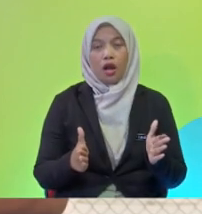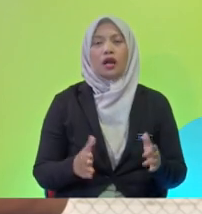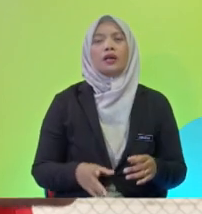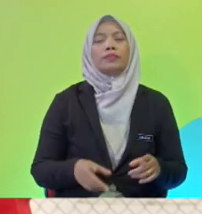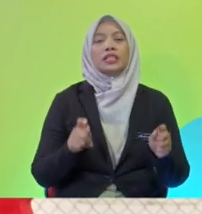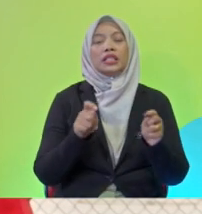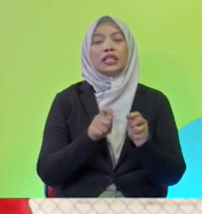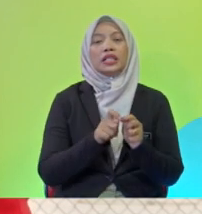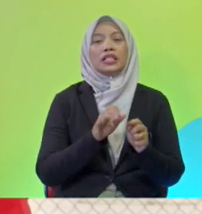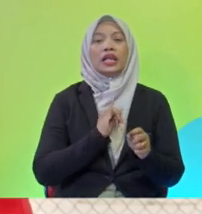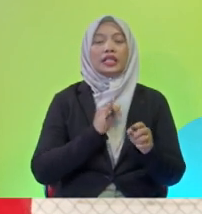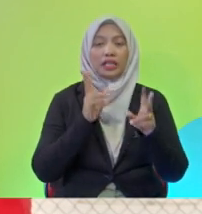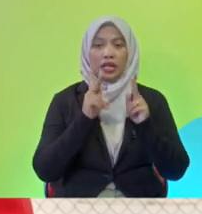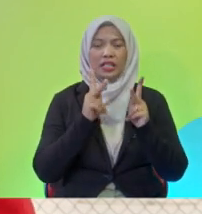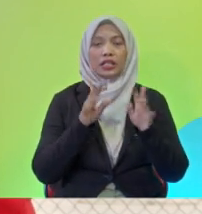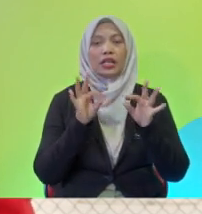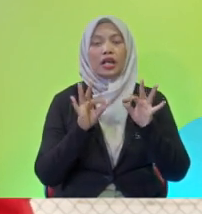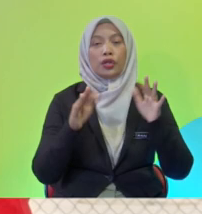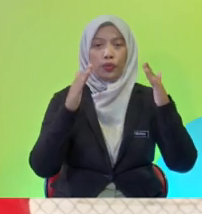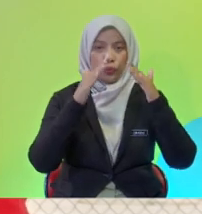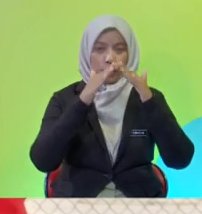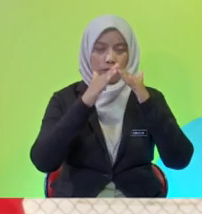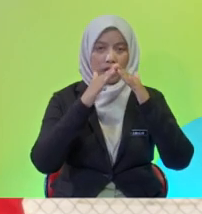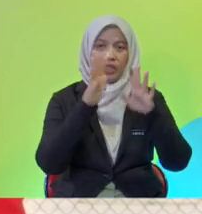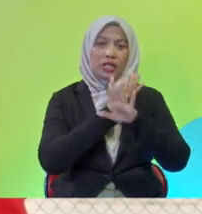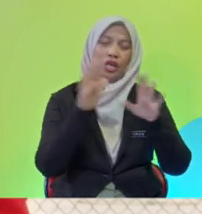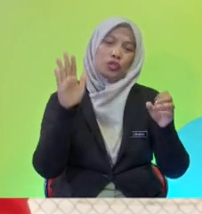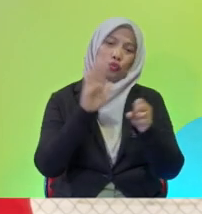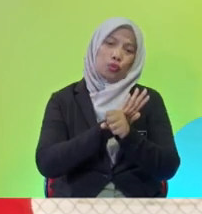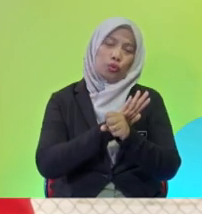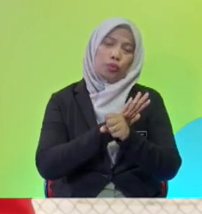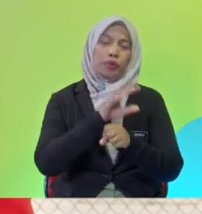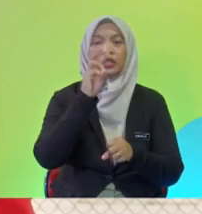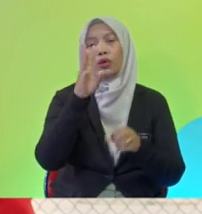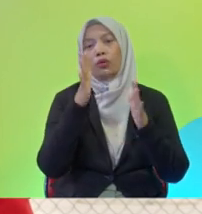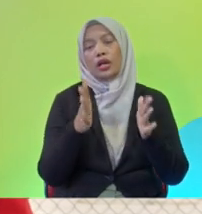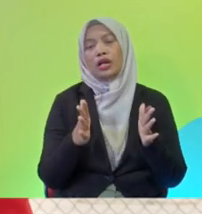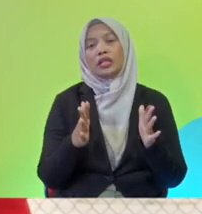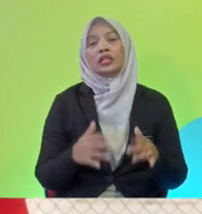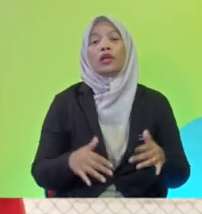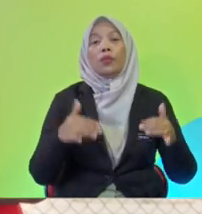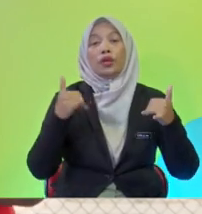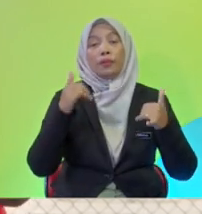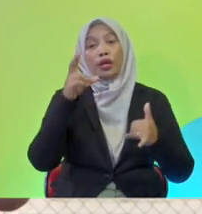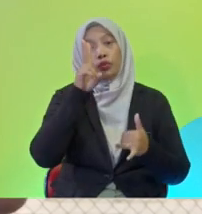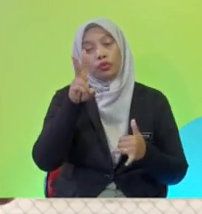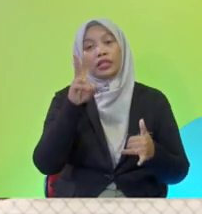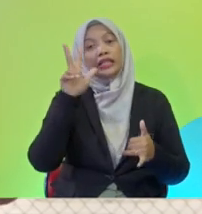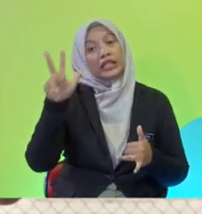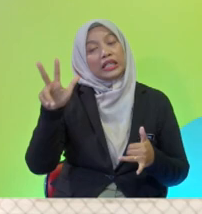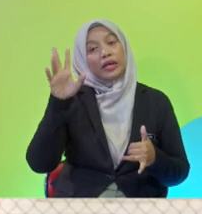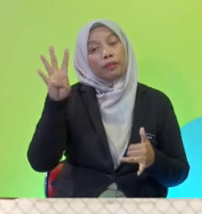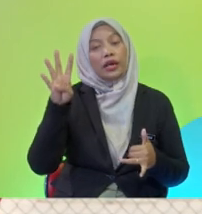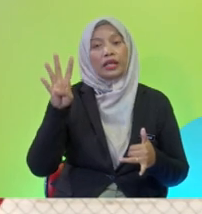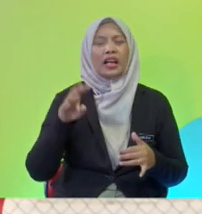macam saya kata, modifikasi. Kalau di rumah, anda di rumah tidak mencukupi, pemain tak cukup, kita boleh main 2, 3,